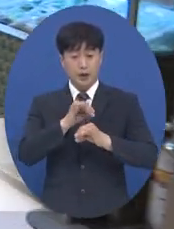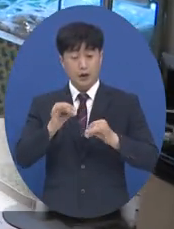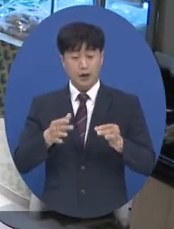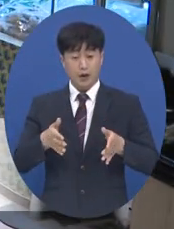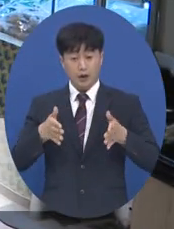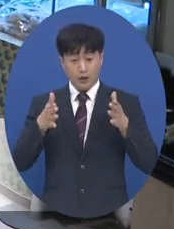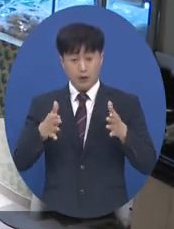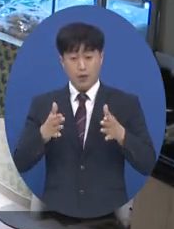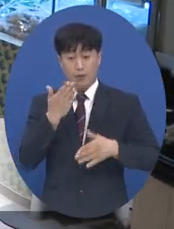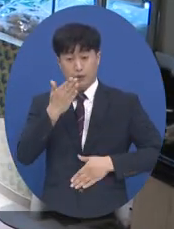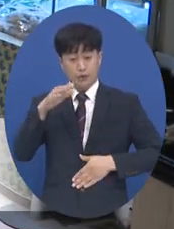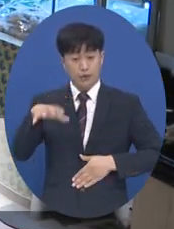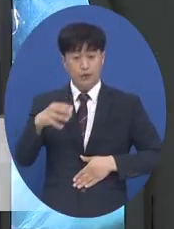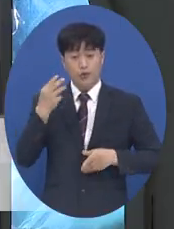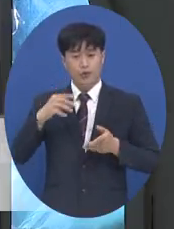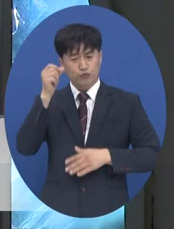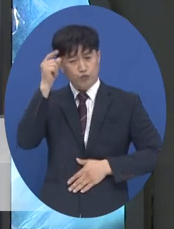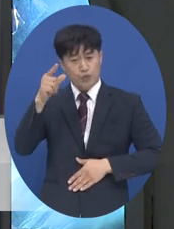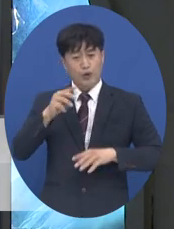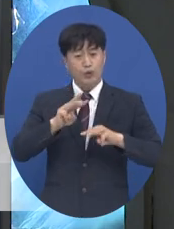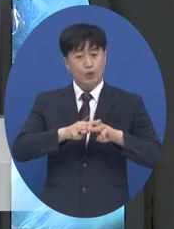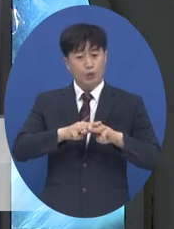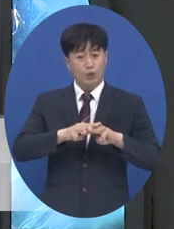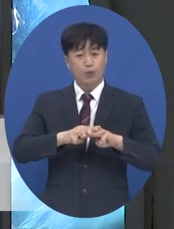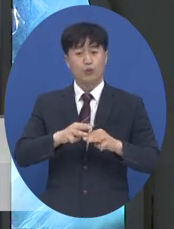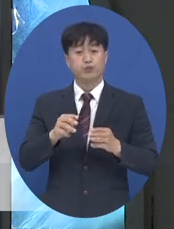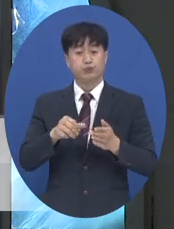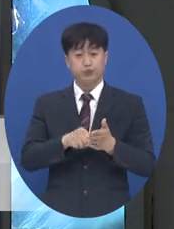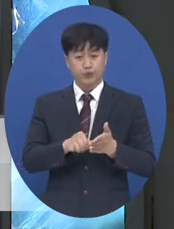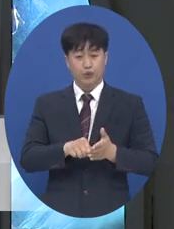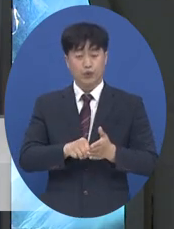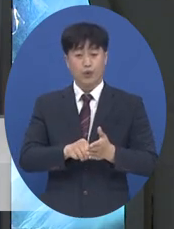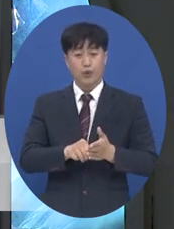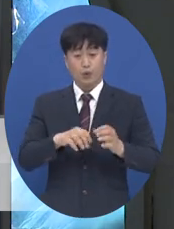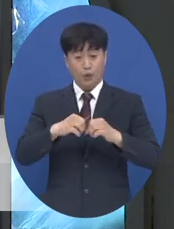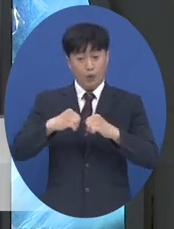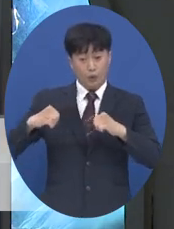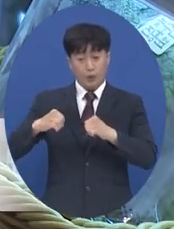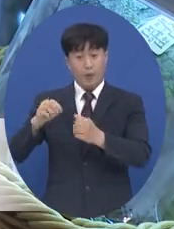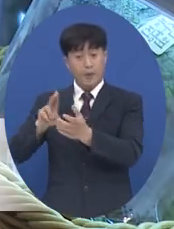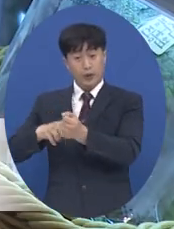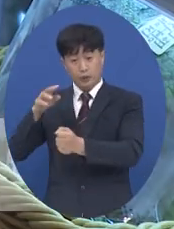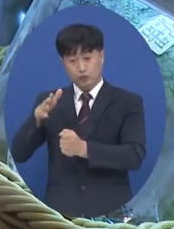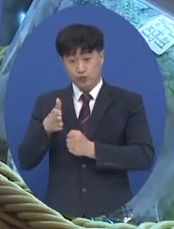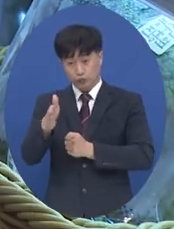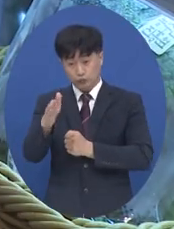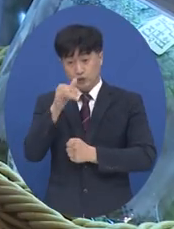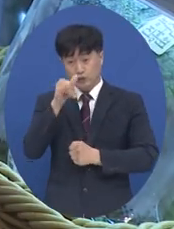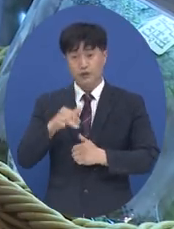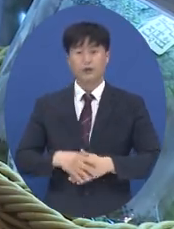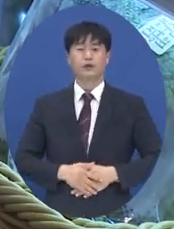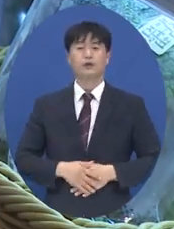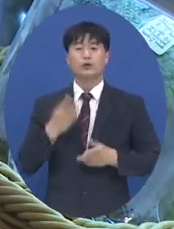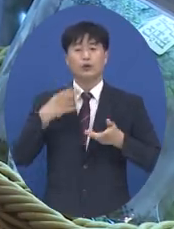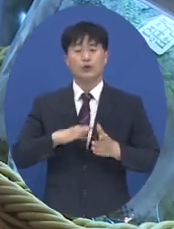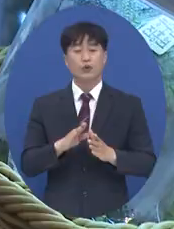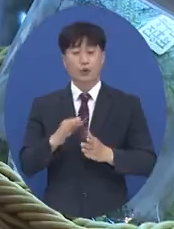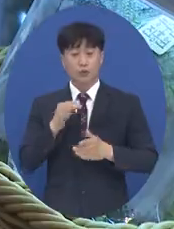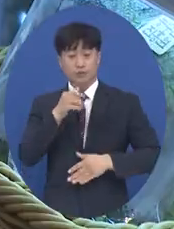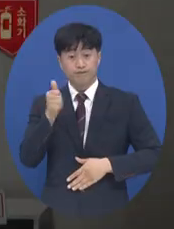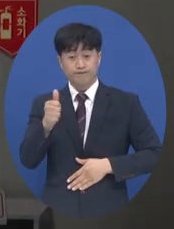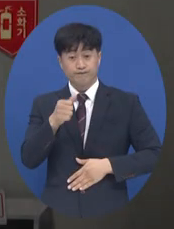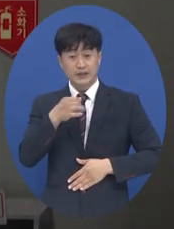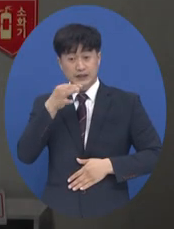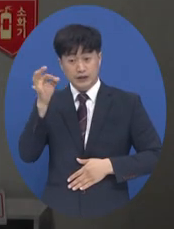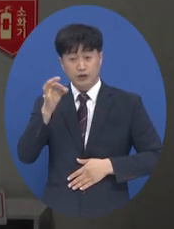백화점 식품관에는 경기도 우수 농식품만 따로 파는 전용 독립 코너가 생겼습니다. 경기도지사가